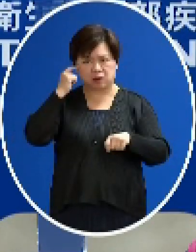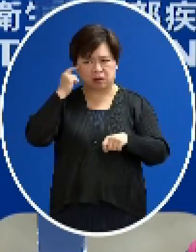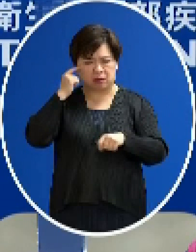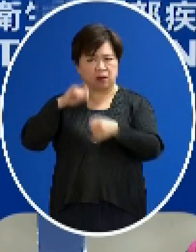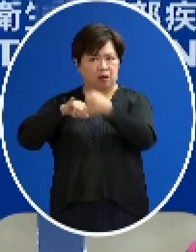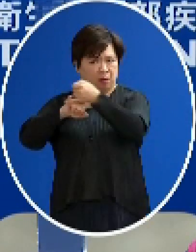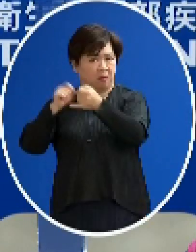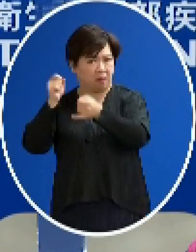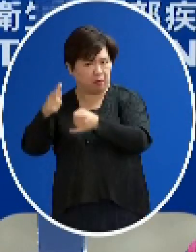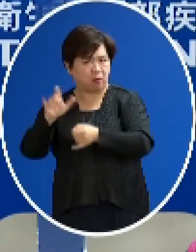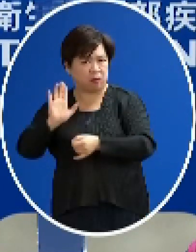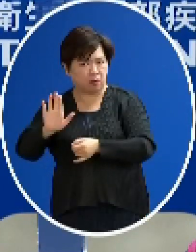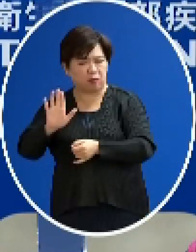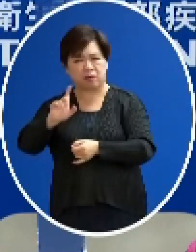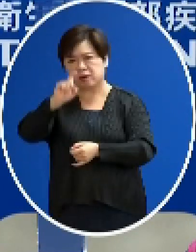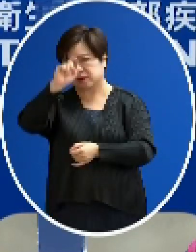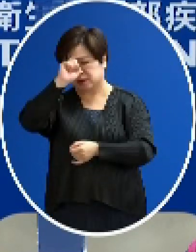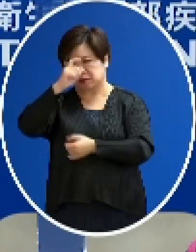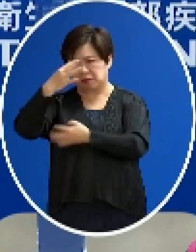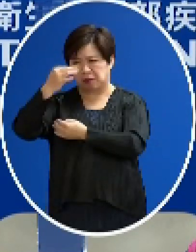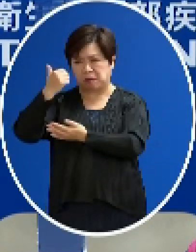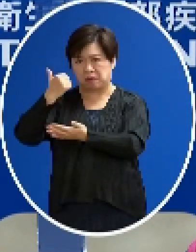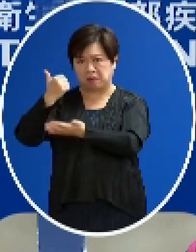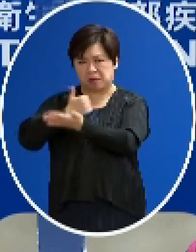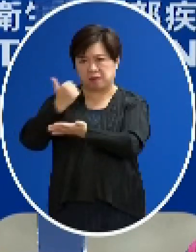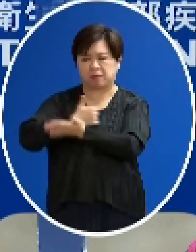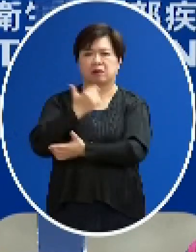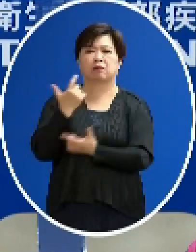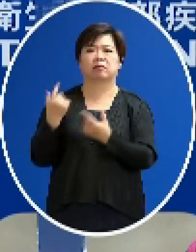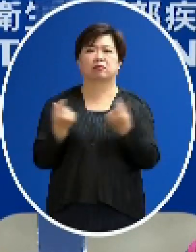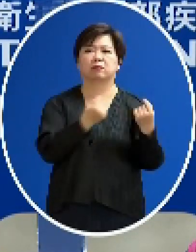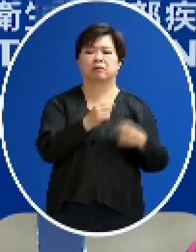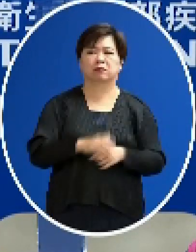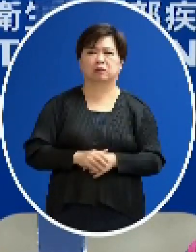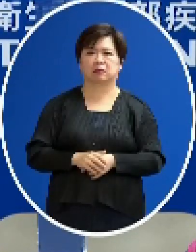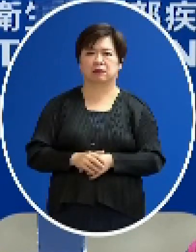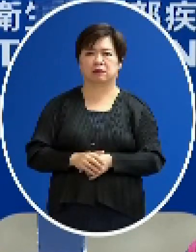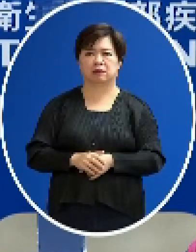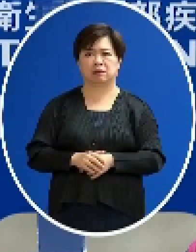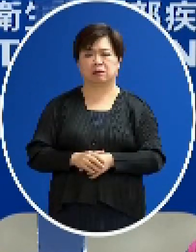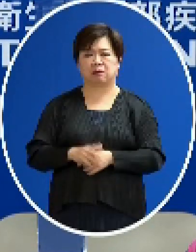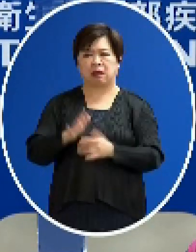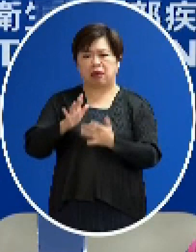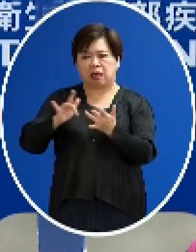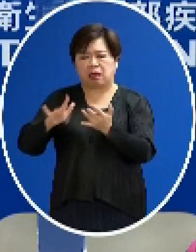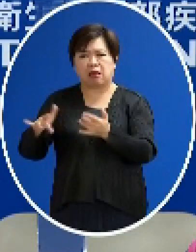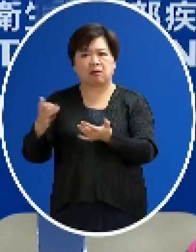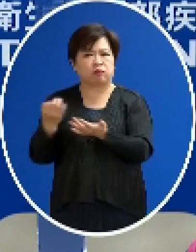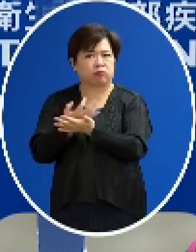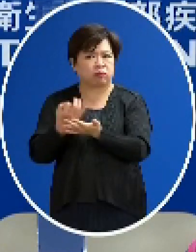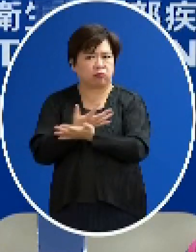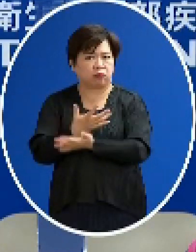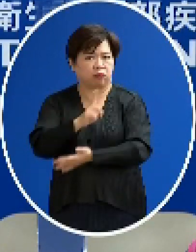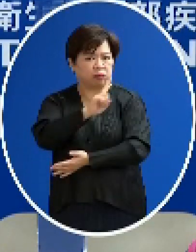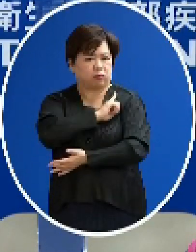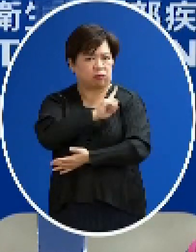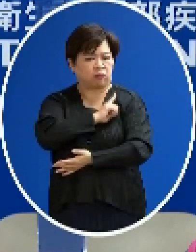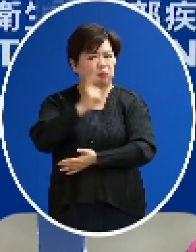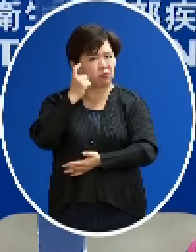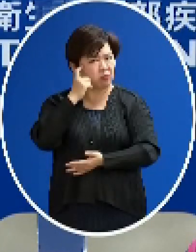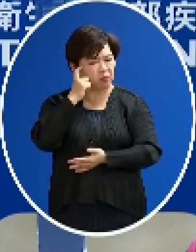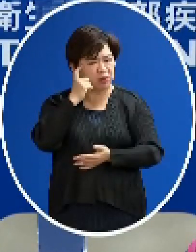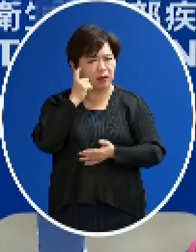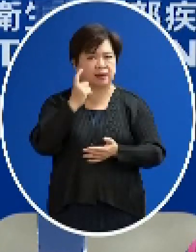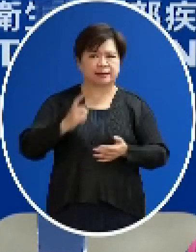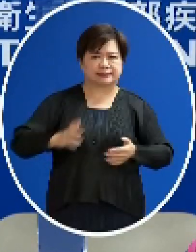的疫苗，那么也希望它能够如期的到来。好，但在空缺的时候，那么有必然也有一些在紧急使